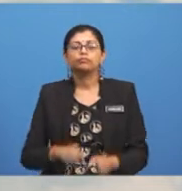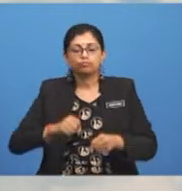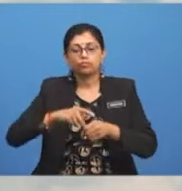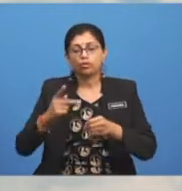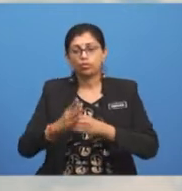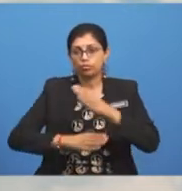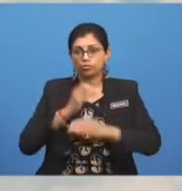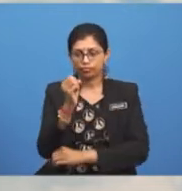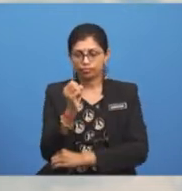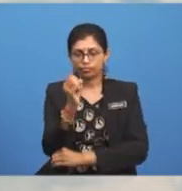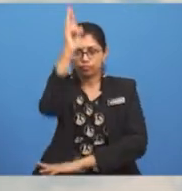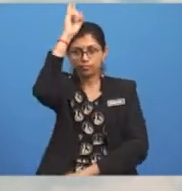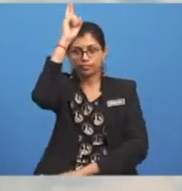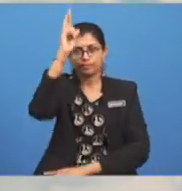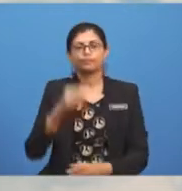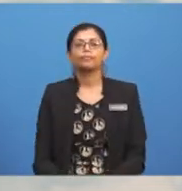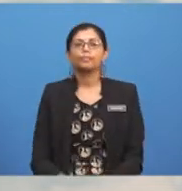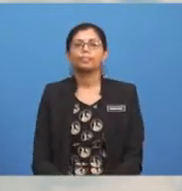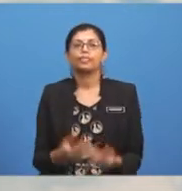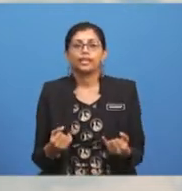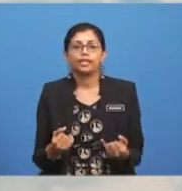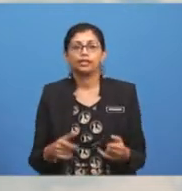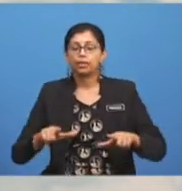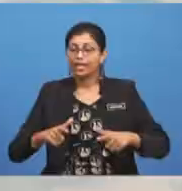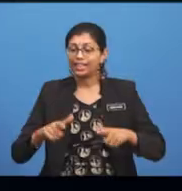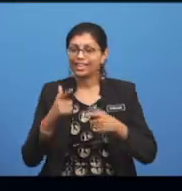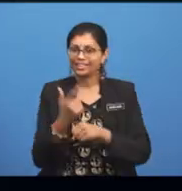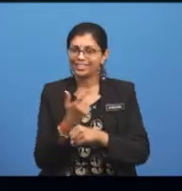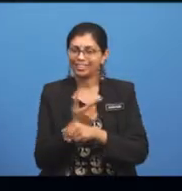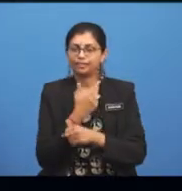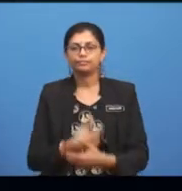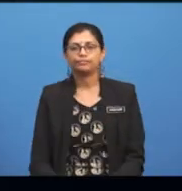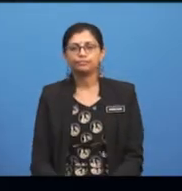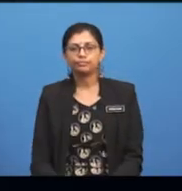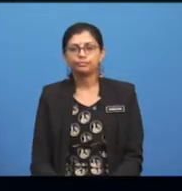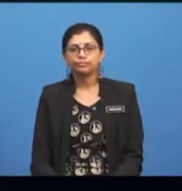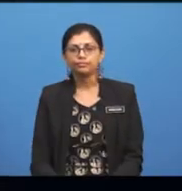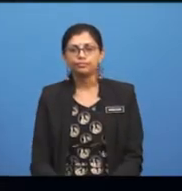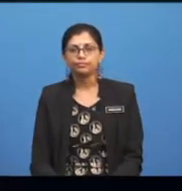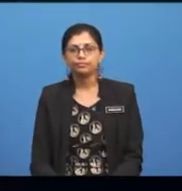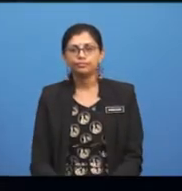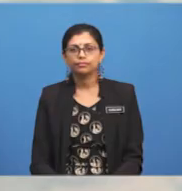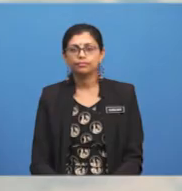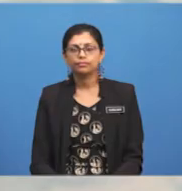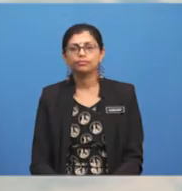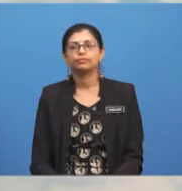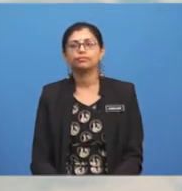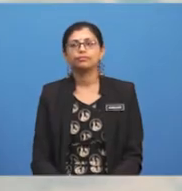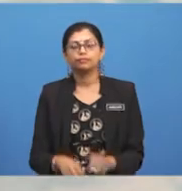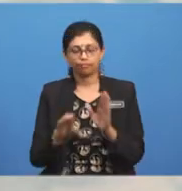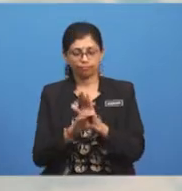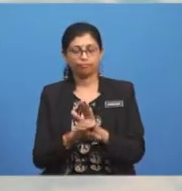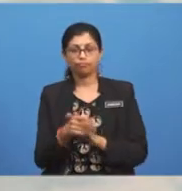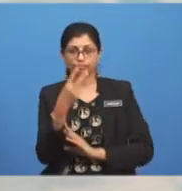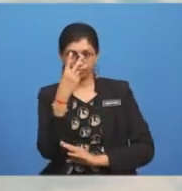Jom kita buat latihan. Mari kita lihat contoh penyelesaian untuk soalan ini.